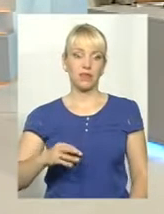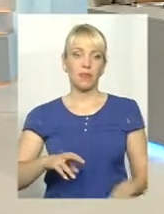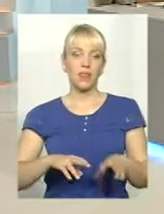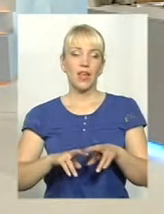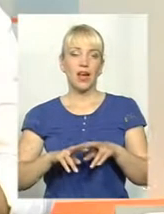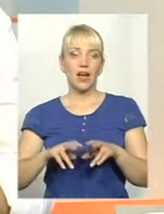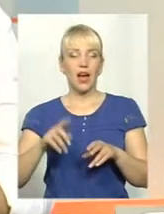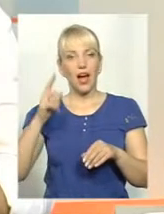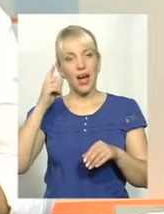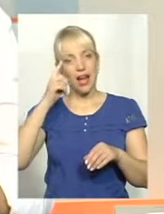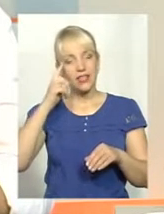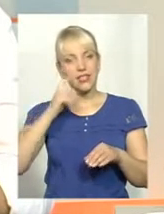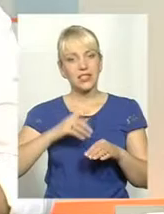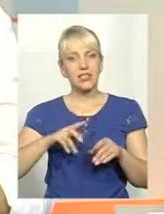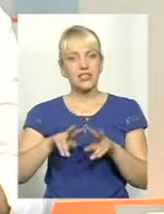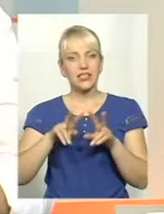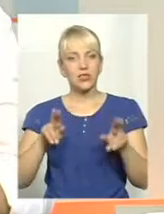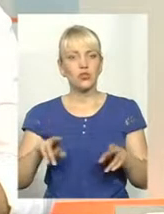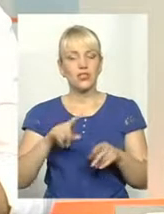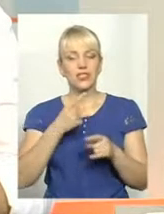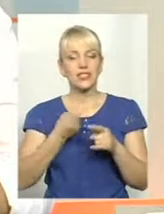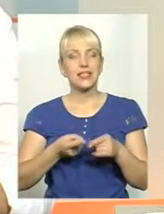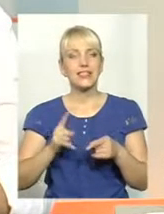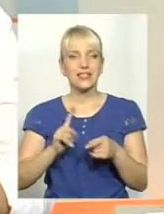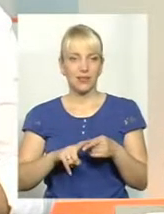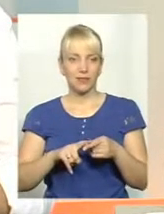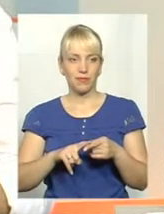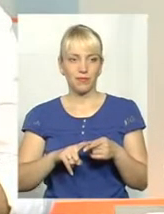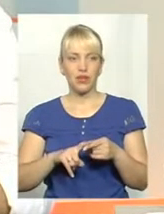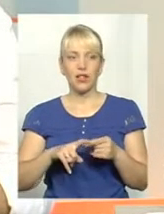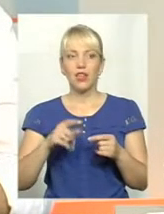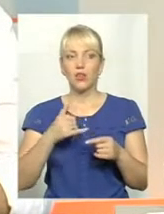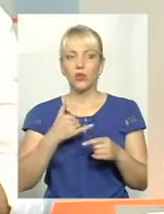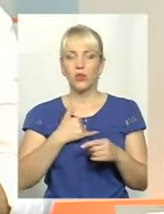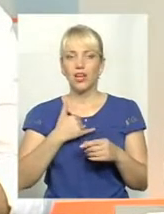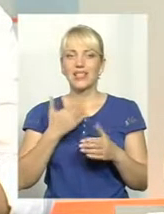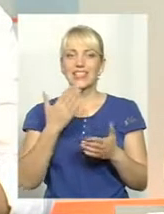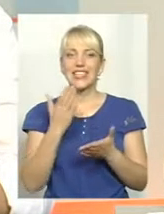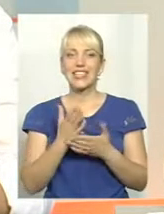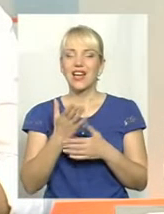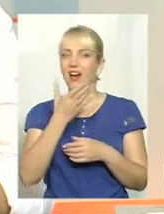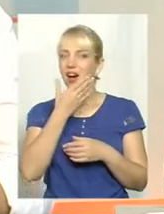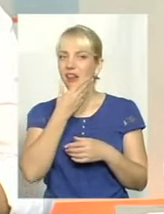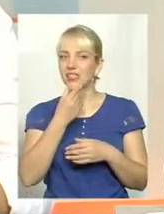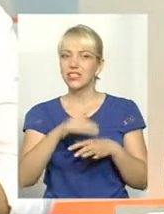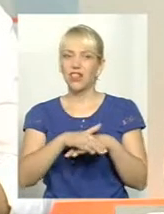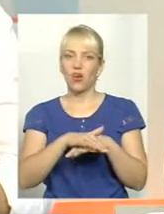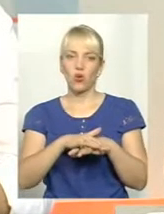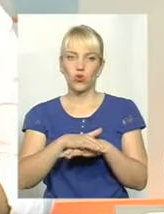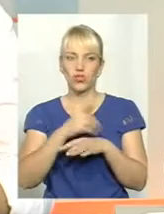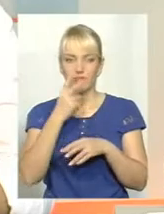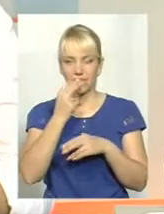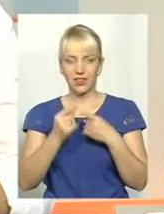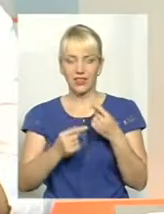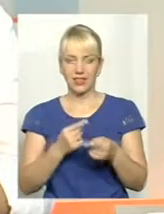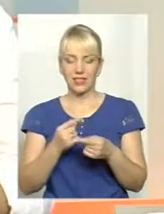асоціюється Хмельниччина ще з ринком. Ну, це більше асоціюється... Ну, ми про це ще поговоримо. Так, це асоціюється наше місто. А в